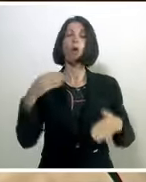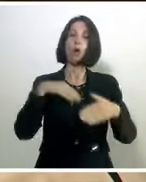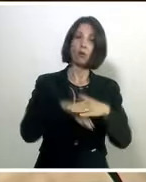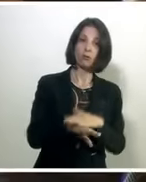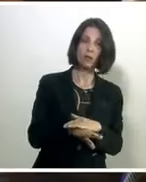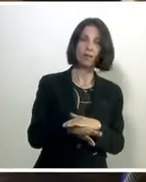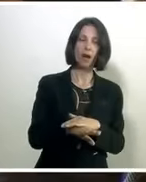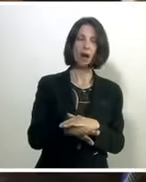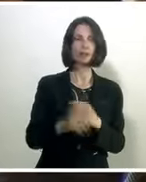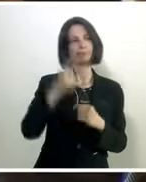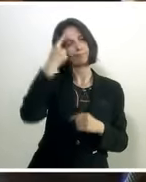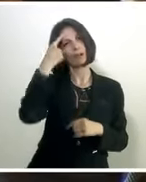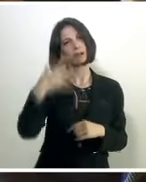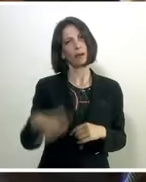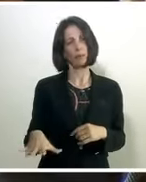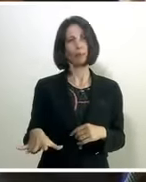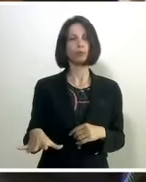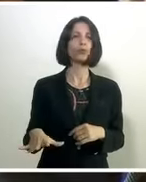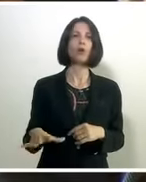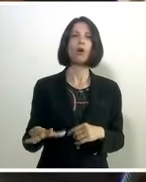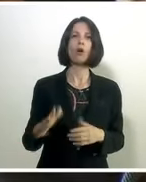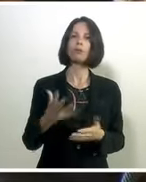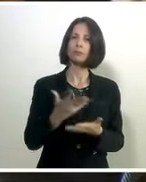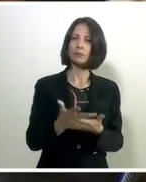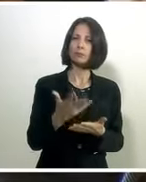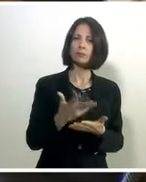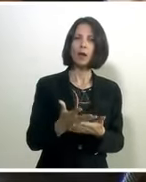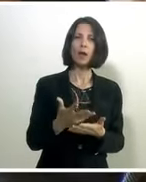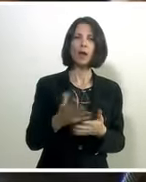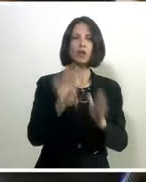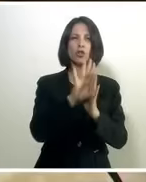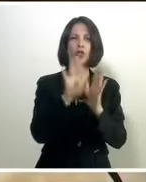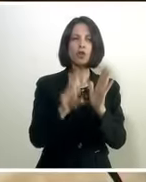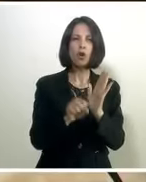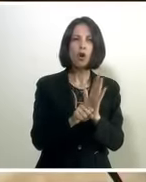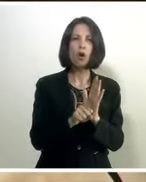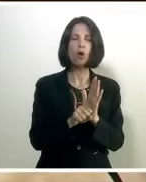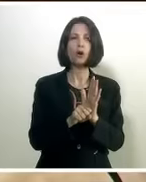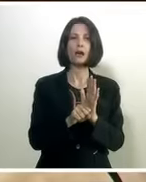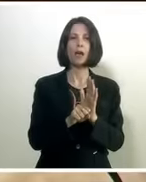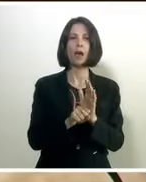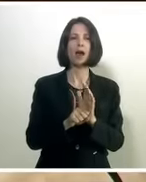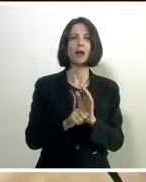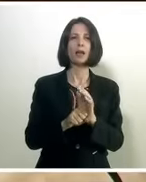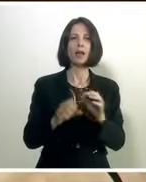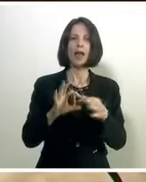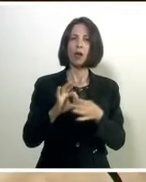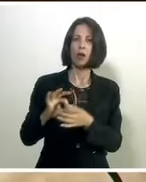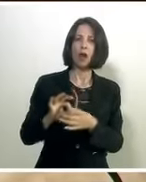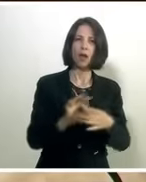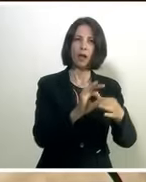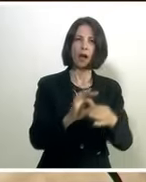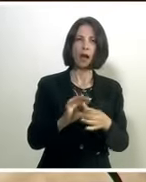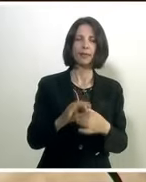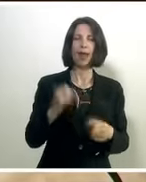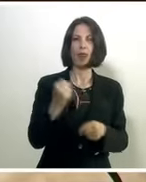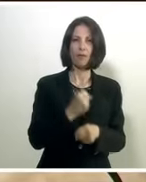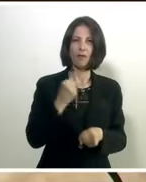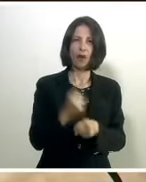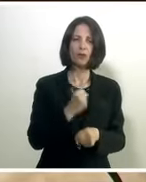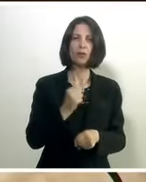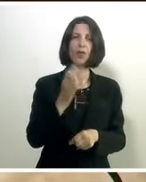saputo interpretare di quella storia così profondamente legata alla sofferenza delle classi lavoratrici la volontà del